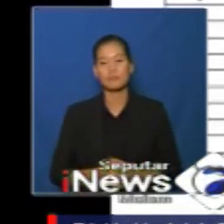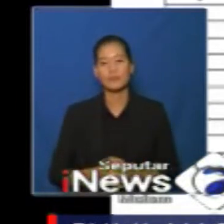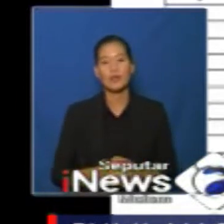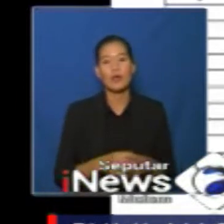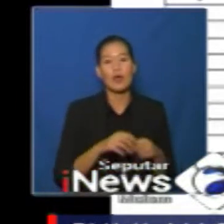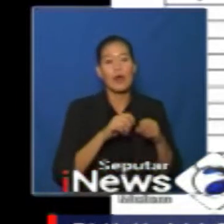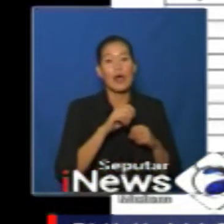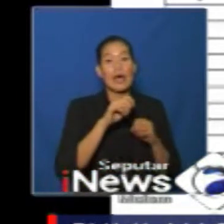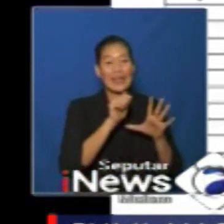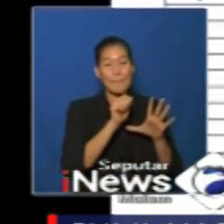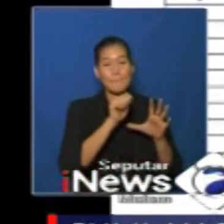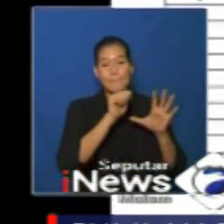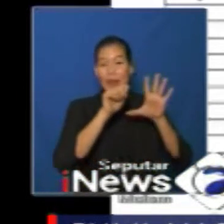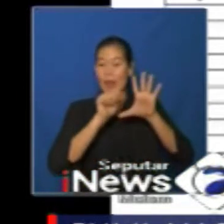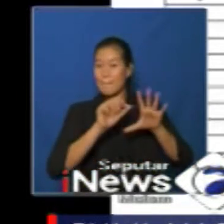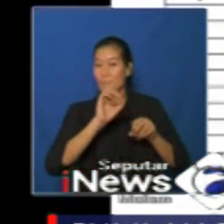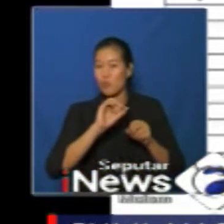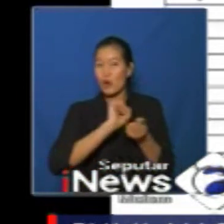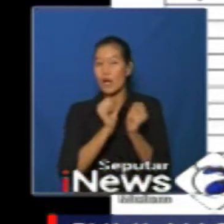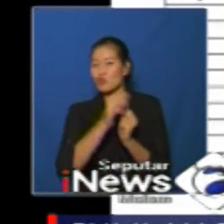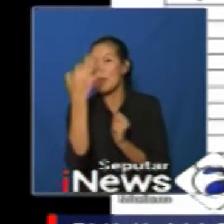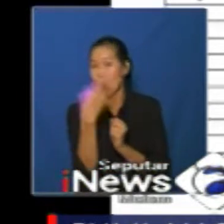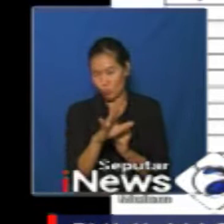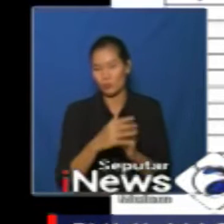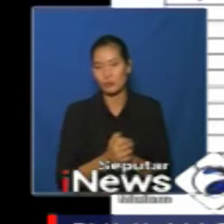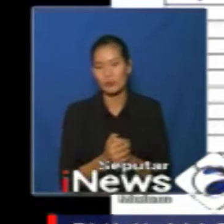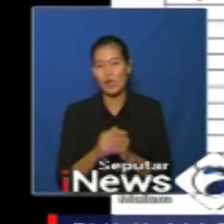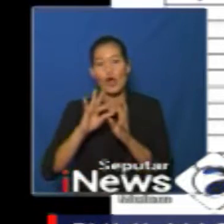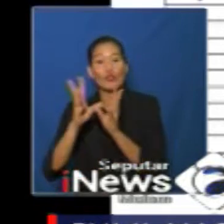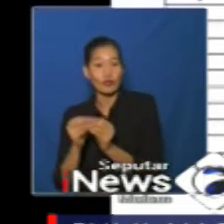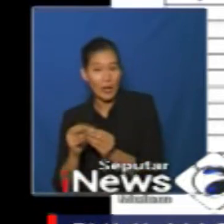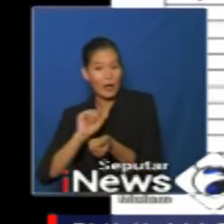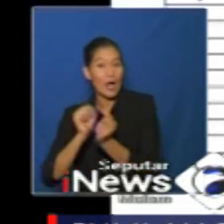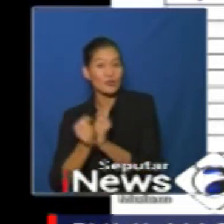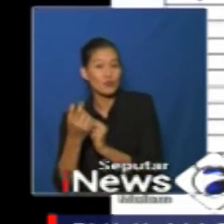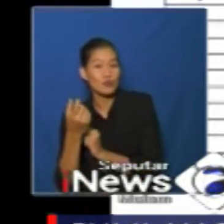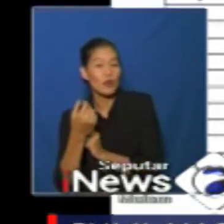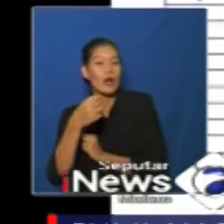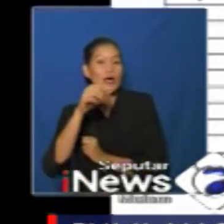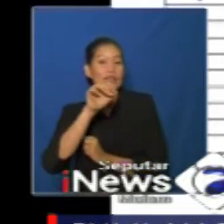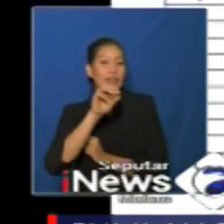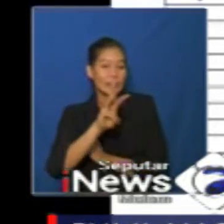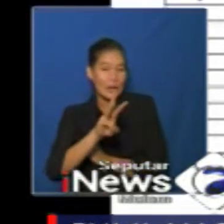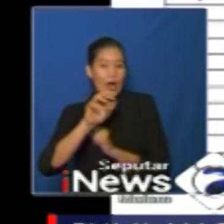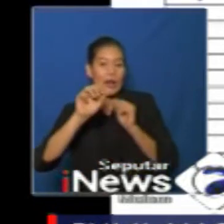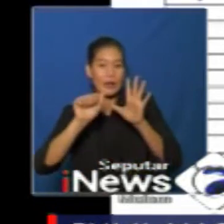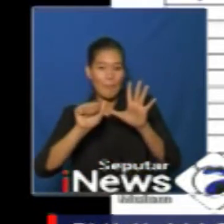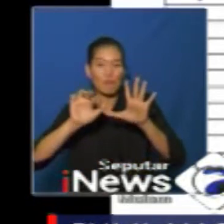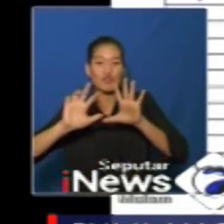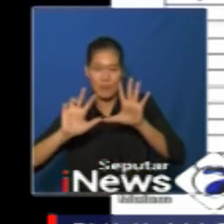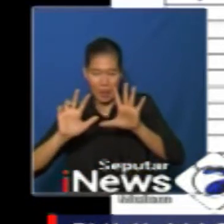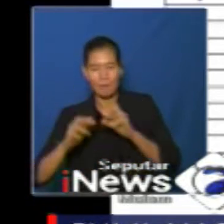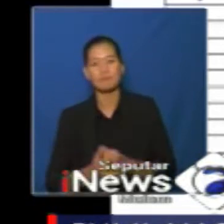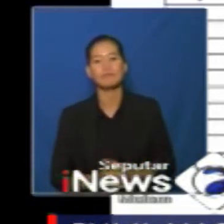60 kasus baru sehingga jumlah total kasus positif adalah 369